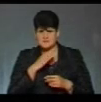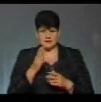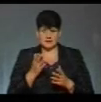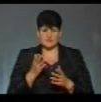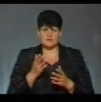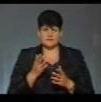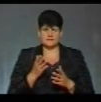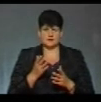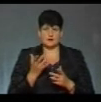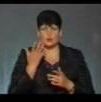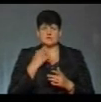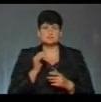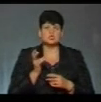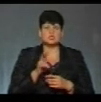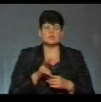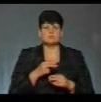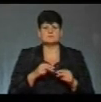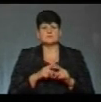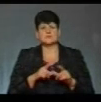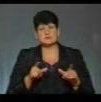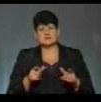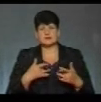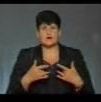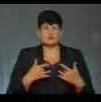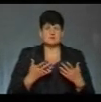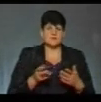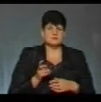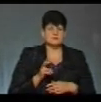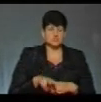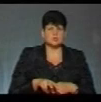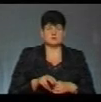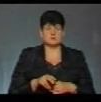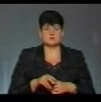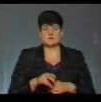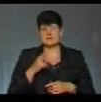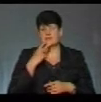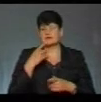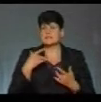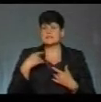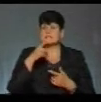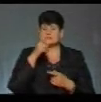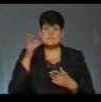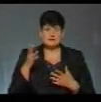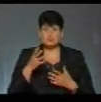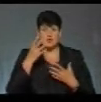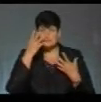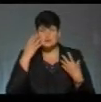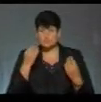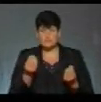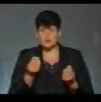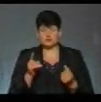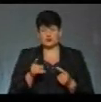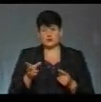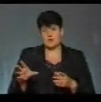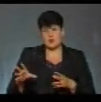час відвідування якогось супермаркету чи на концерті. Вони дивляться на сцену, але бувають, що з ними прийшли маленькі